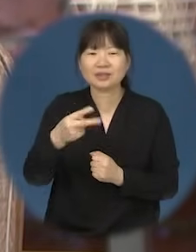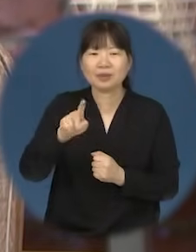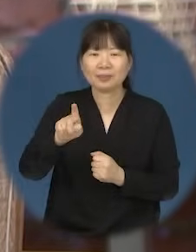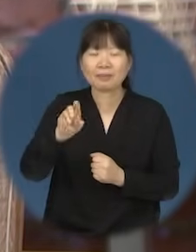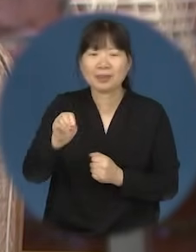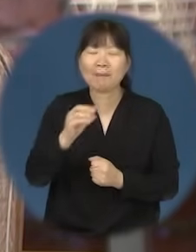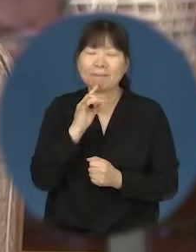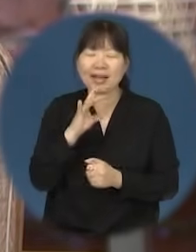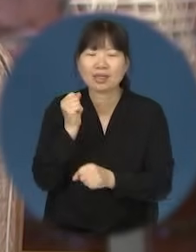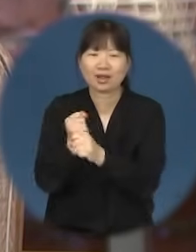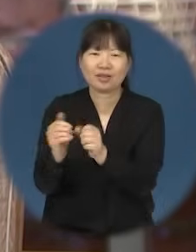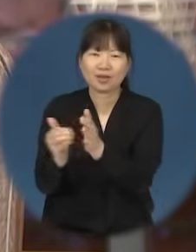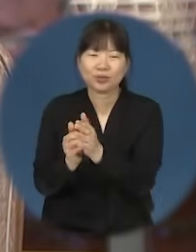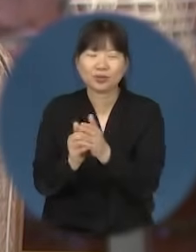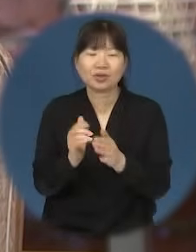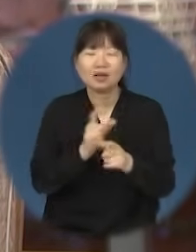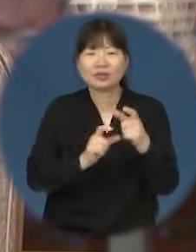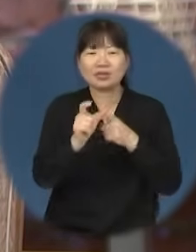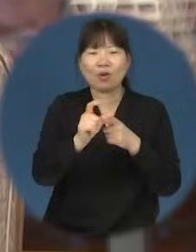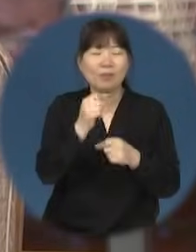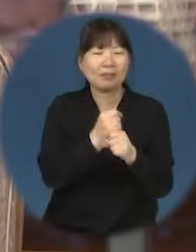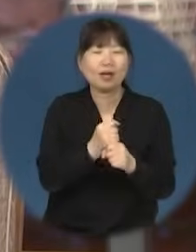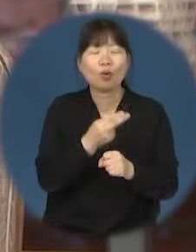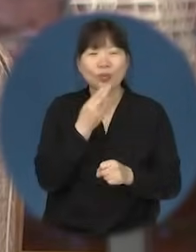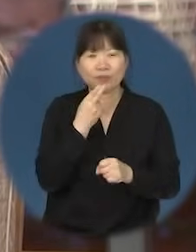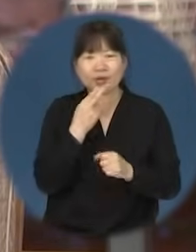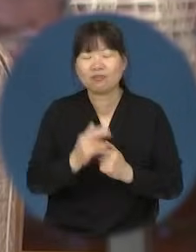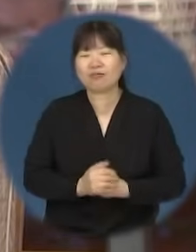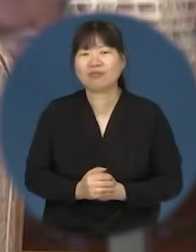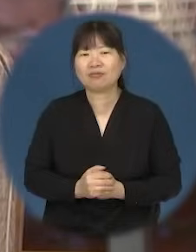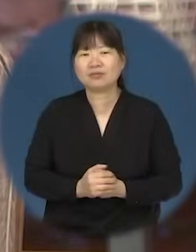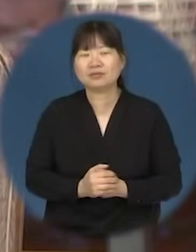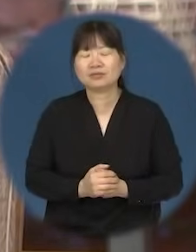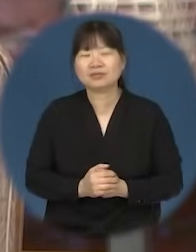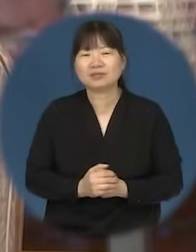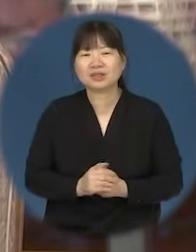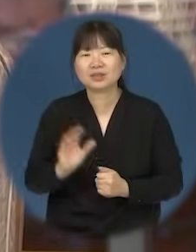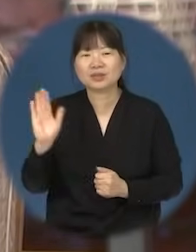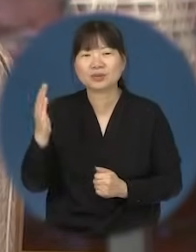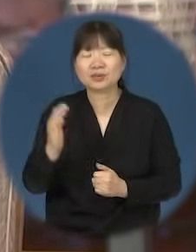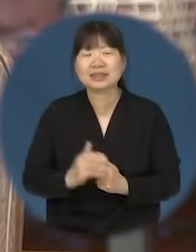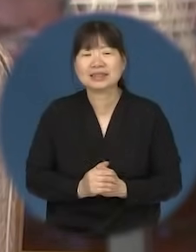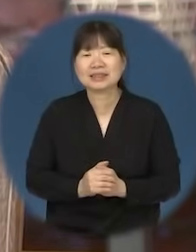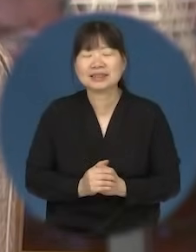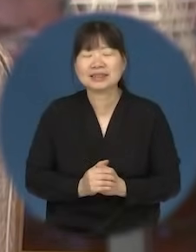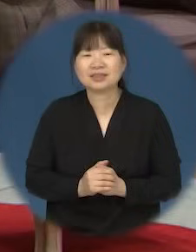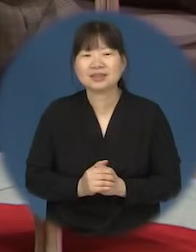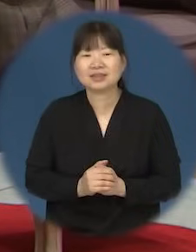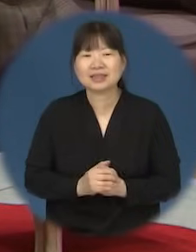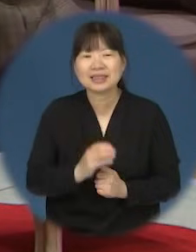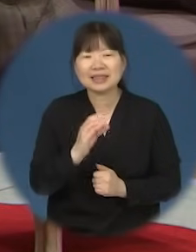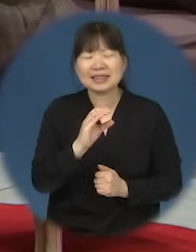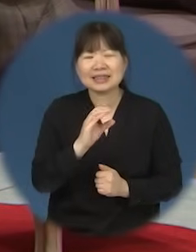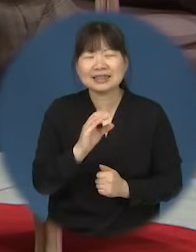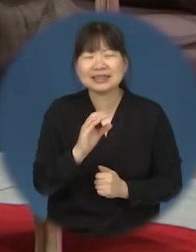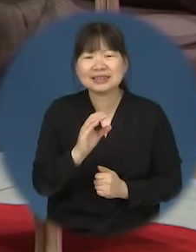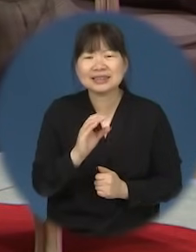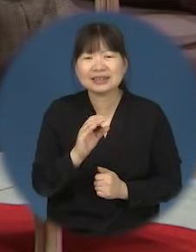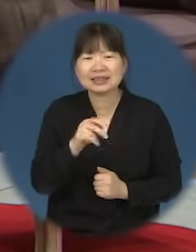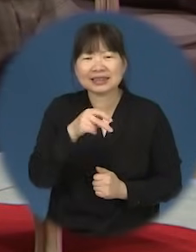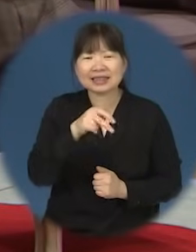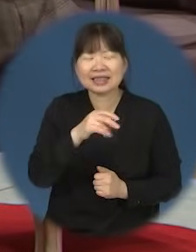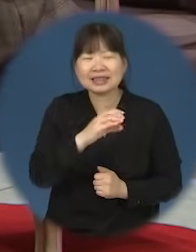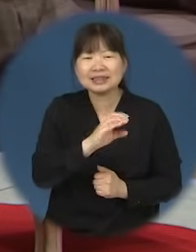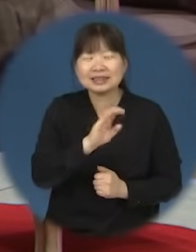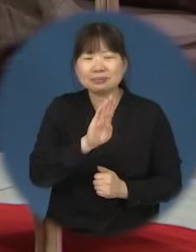개만 발행이 되고 예, 더 이상 예. 발행이 안 되는. 그러니까 이제 요즘 CBDC라고 들어보셨나요? 뭐라고요?